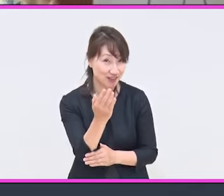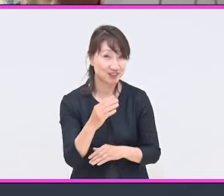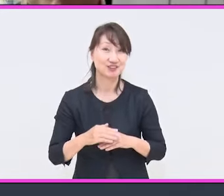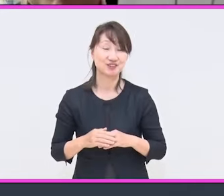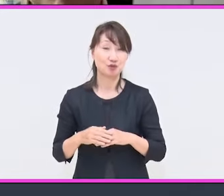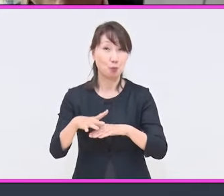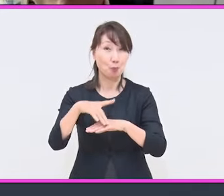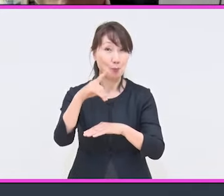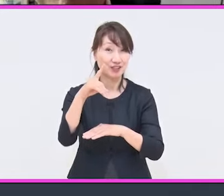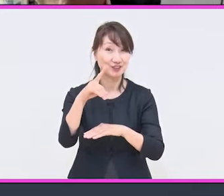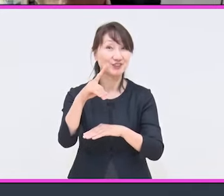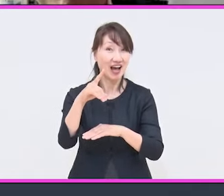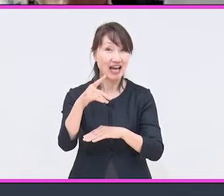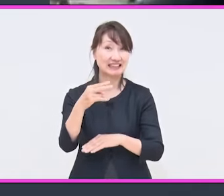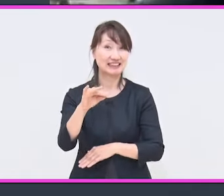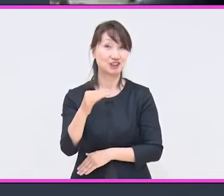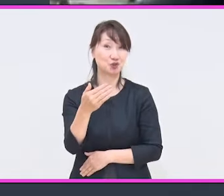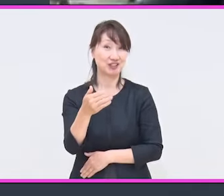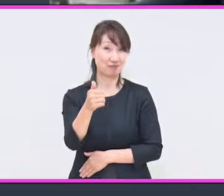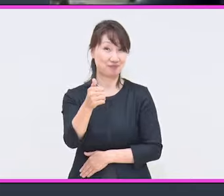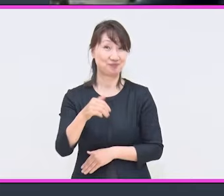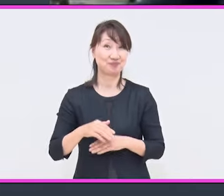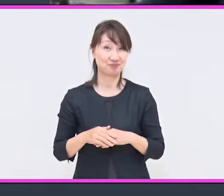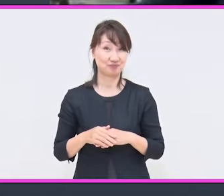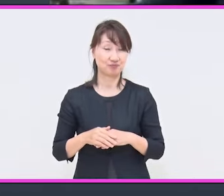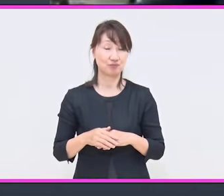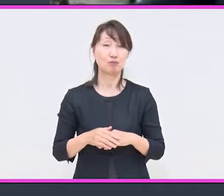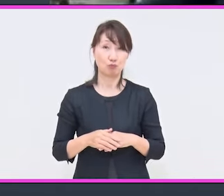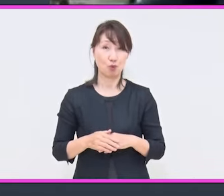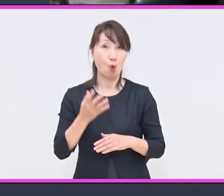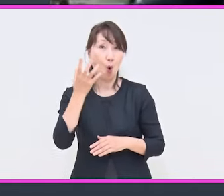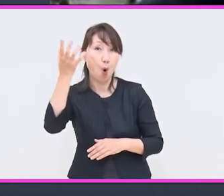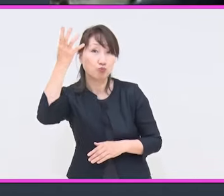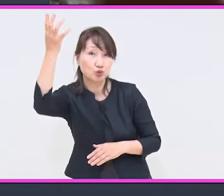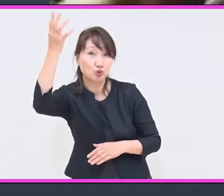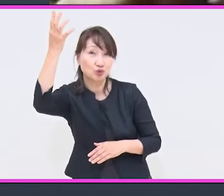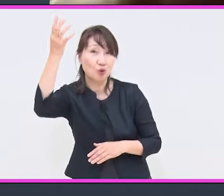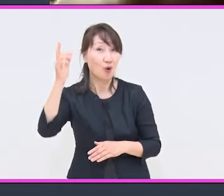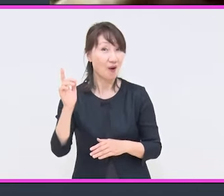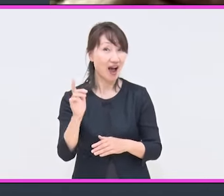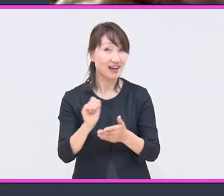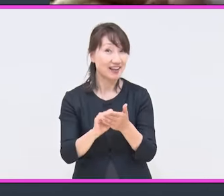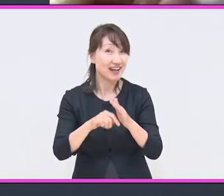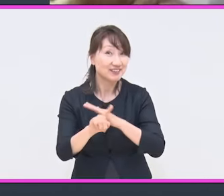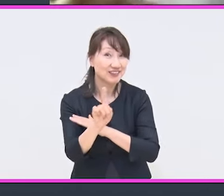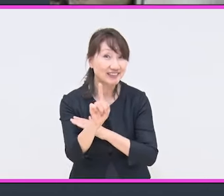います。まずじゃあニックさん、ホープ、これはどういうことですか。